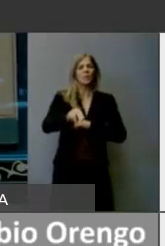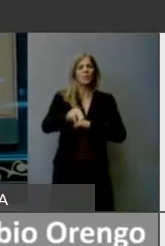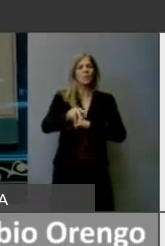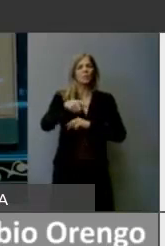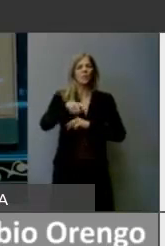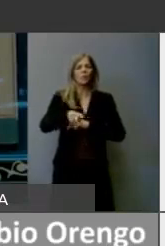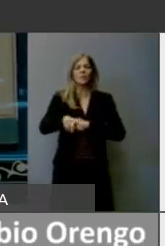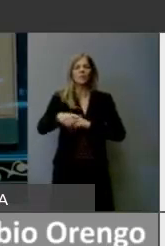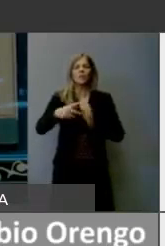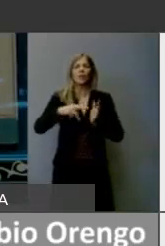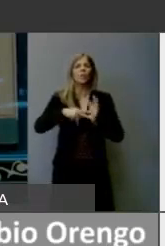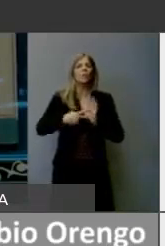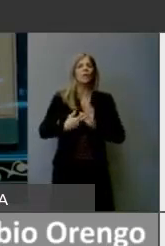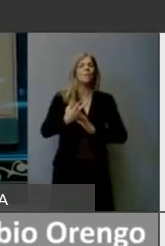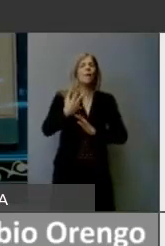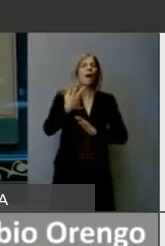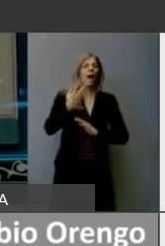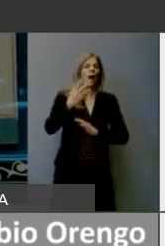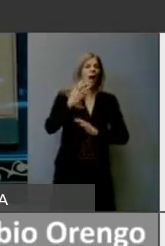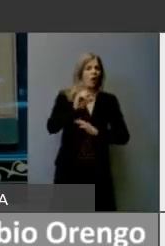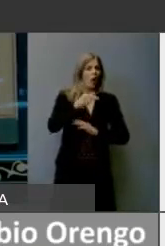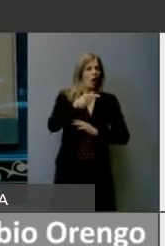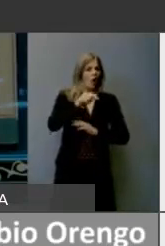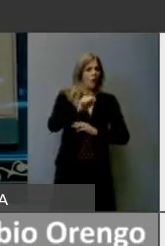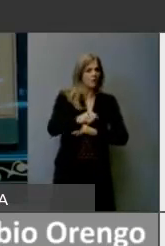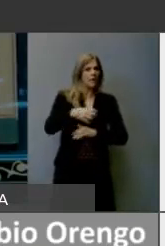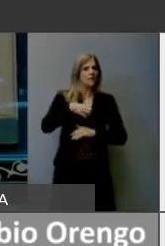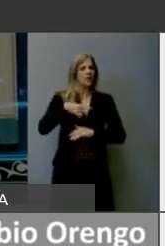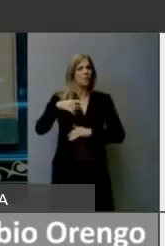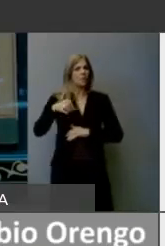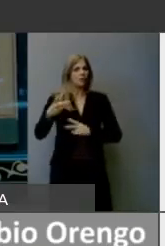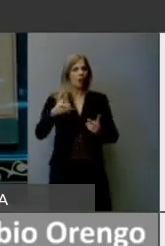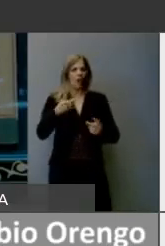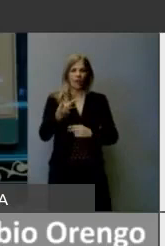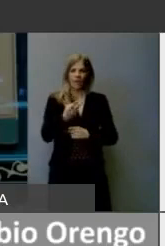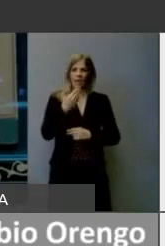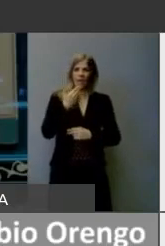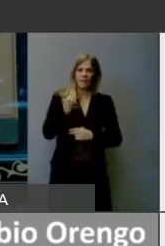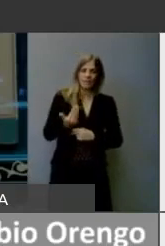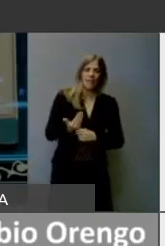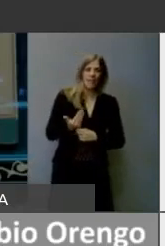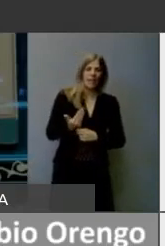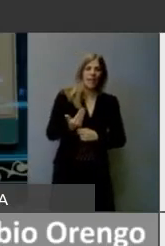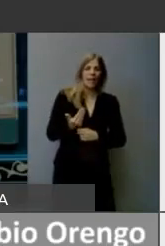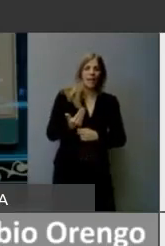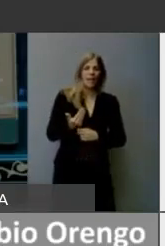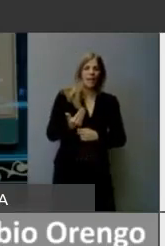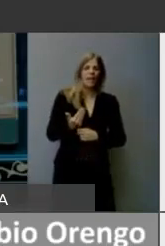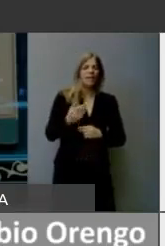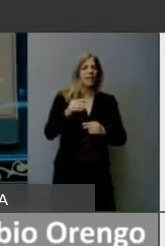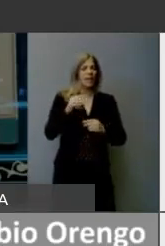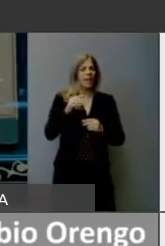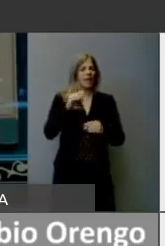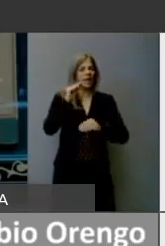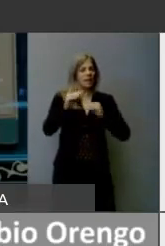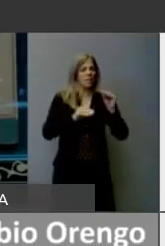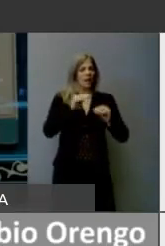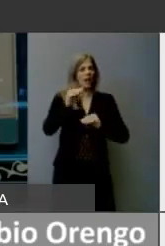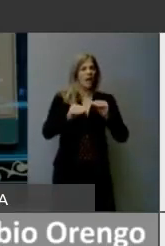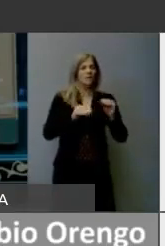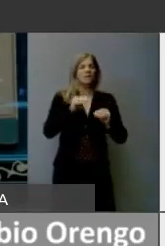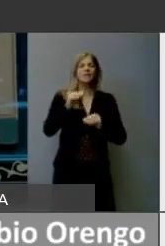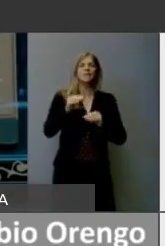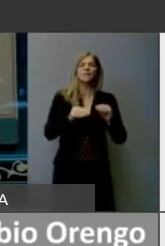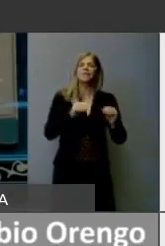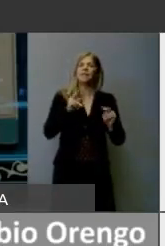Costa, che è il proponente, e l'assessore Picciocchi, viene rinviata alla successiva settimana l'interpellanza